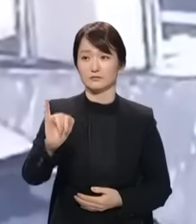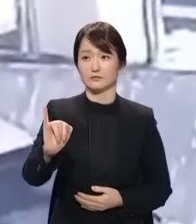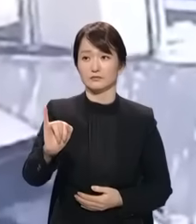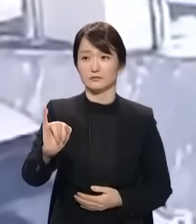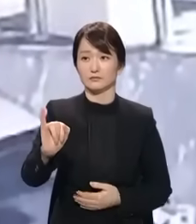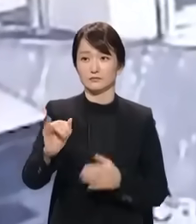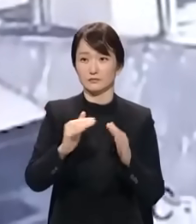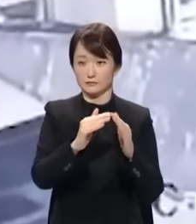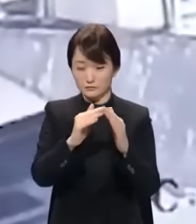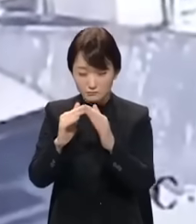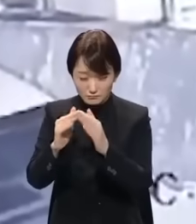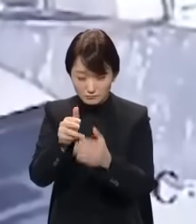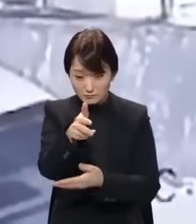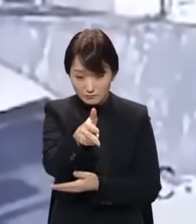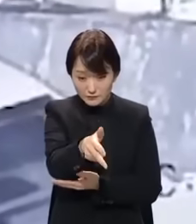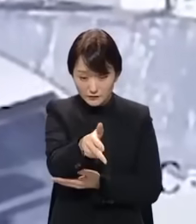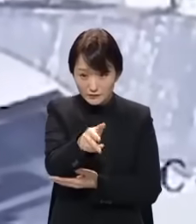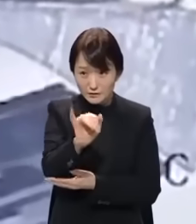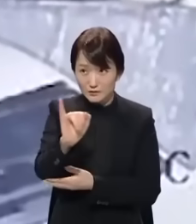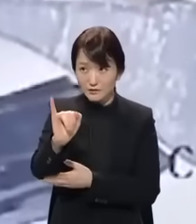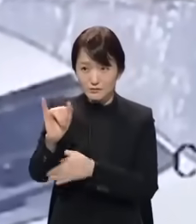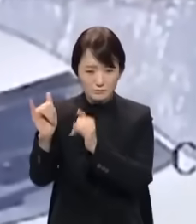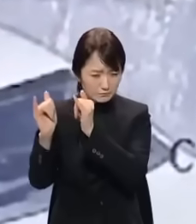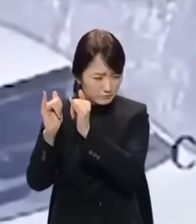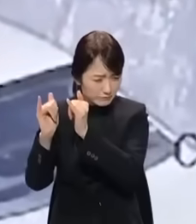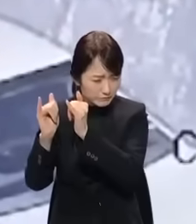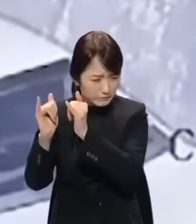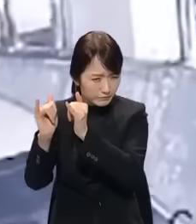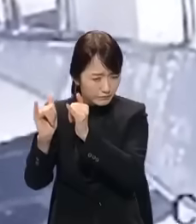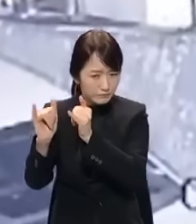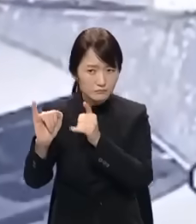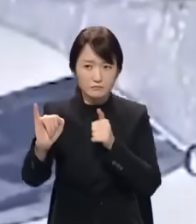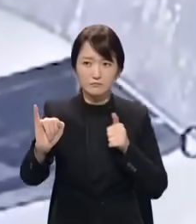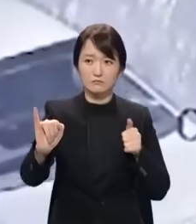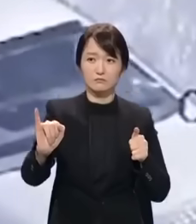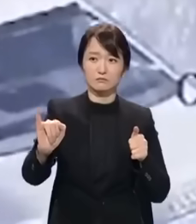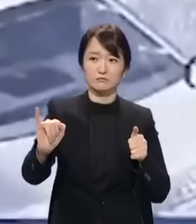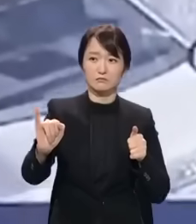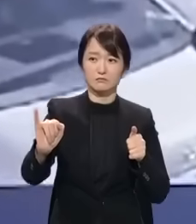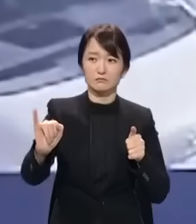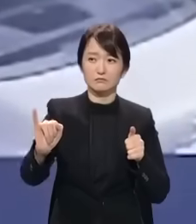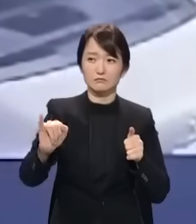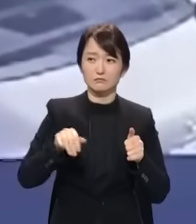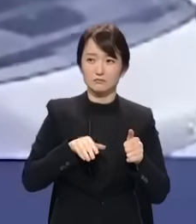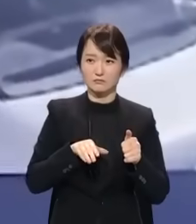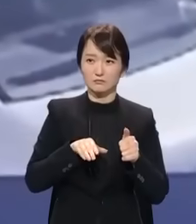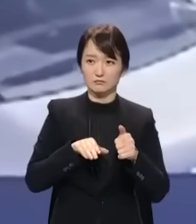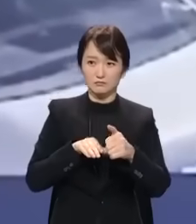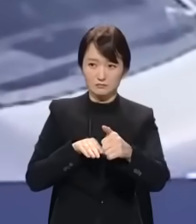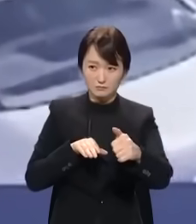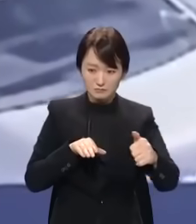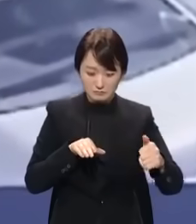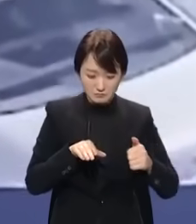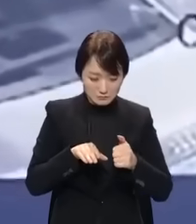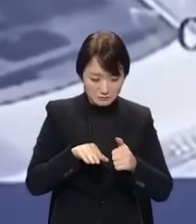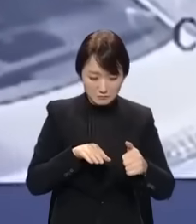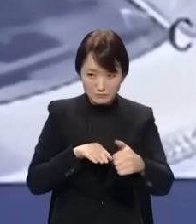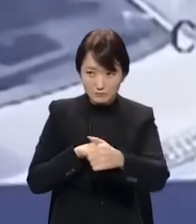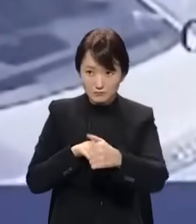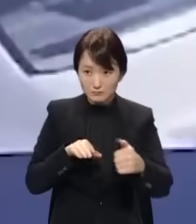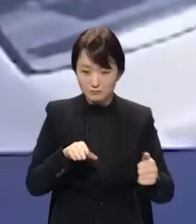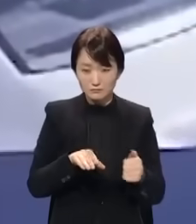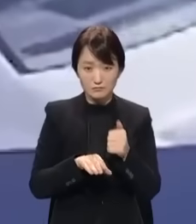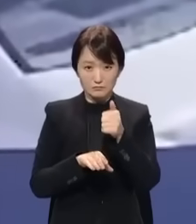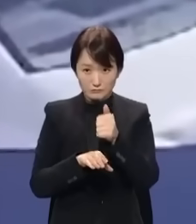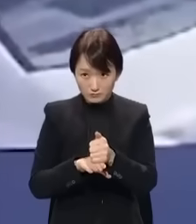주택가에 차를 세워두고 근처에서 통화하는 모습입니다. 그런데 잠시 뒤에 이 남성이 차량 근처를 서성이다가 그 위로